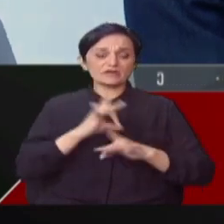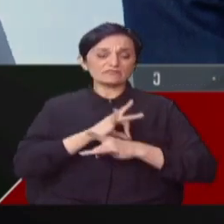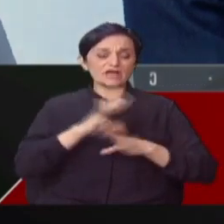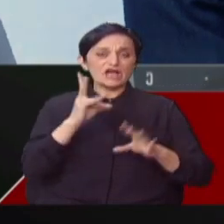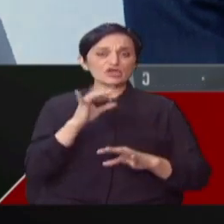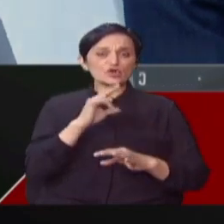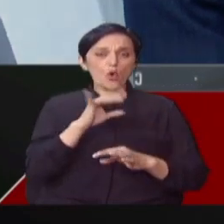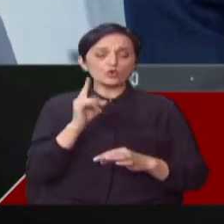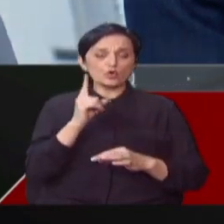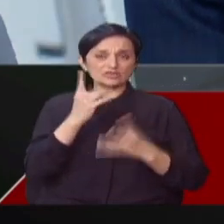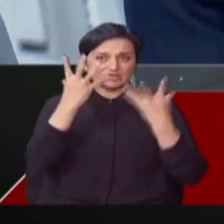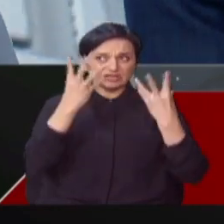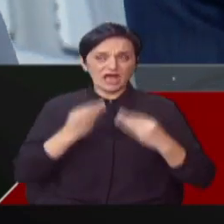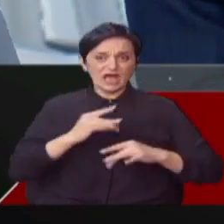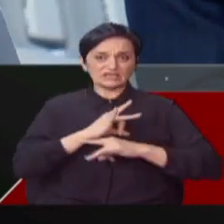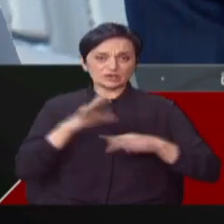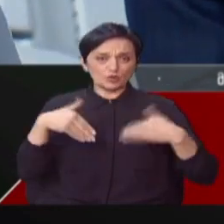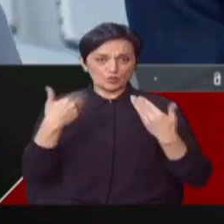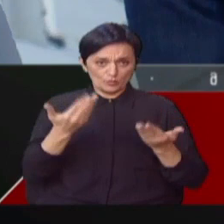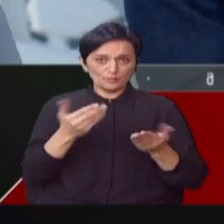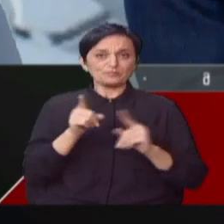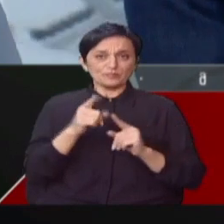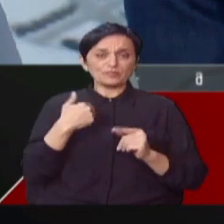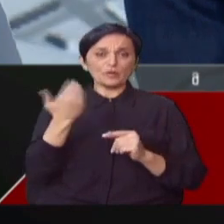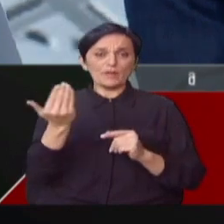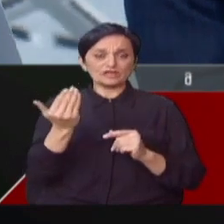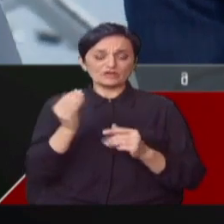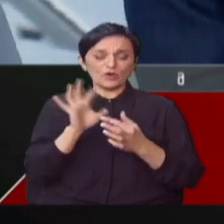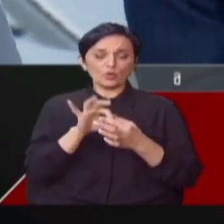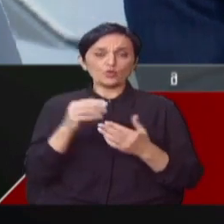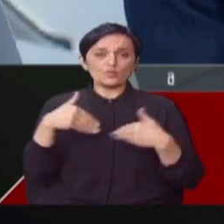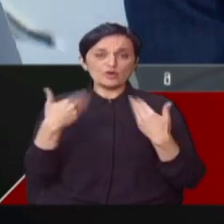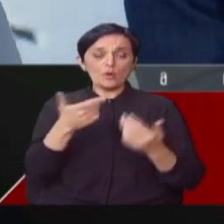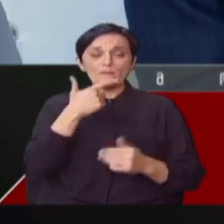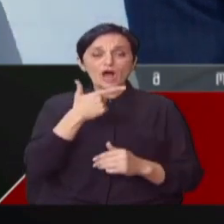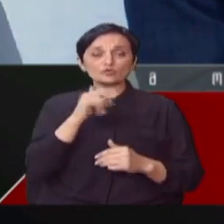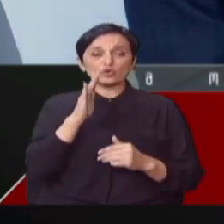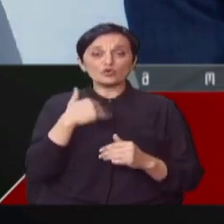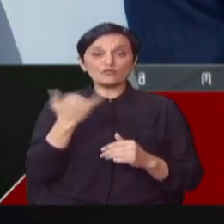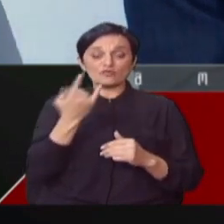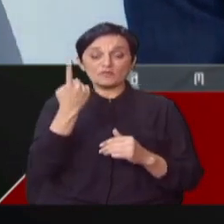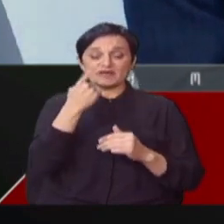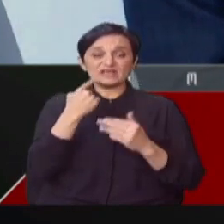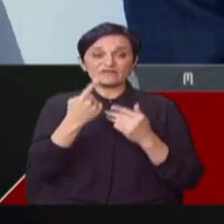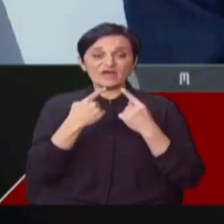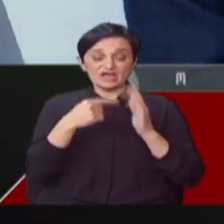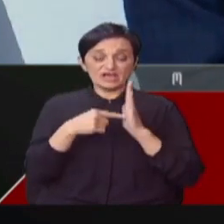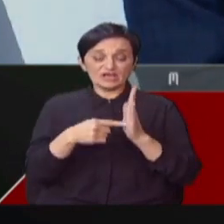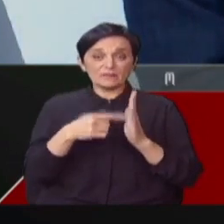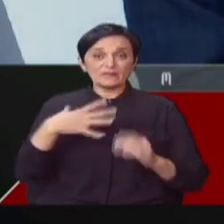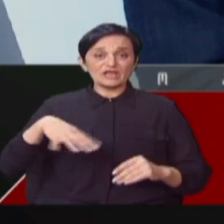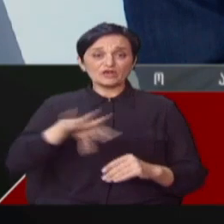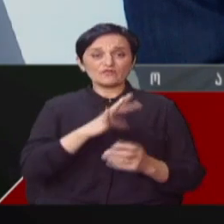ბრწყინვალე დღესასწაულს მიულოცავ. Მადლობა უერთდები თქვენს მილოცვას. ბატონო გივი, ეს არის ჩვენი პირველი ინტერვიუ მას შემდეგ, რაც ქვეყანა